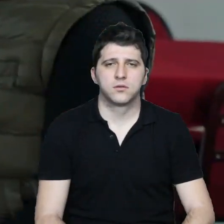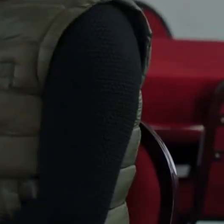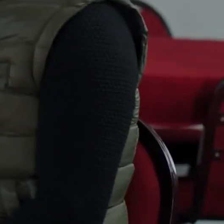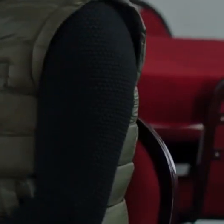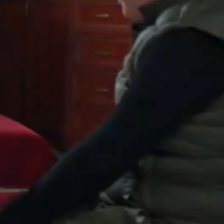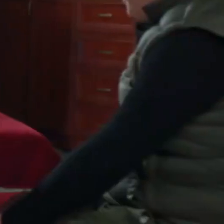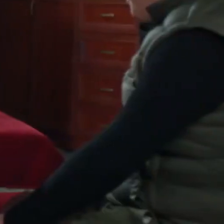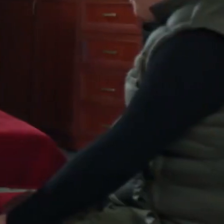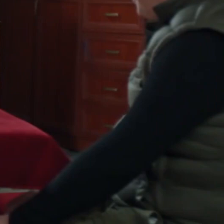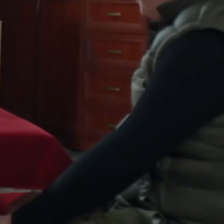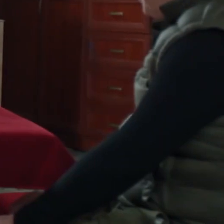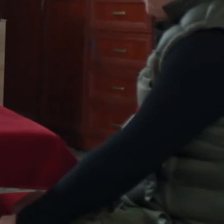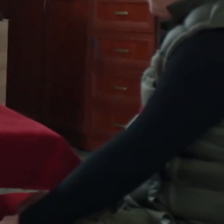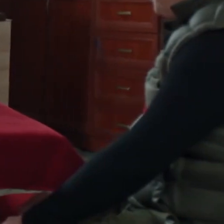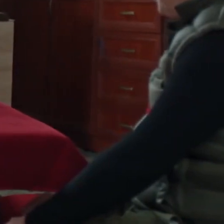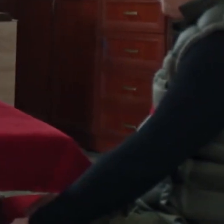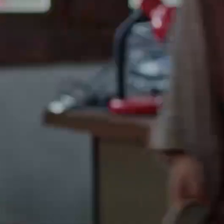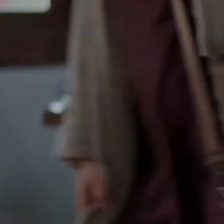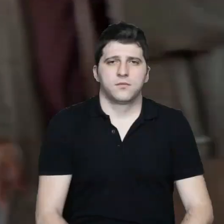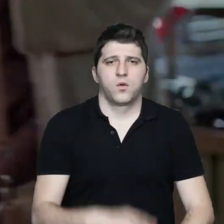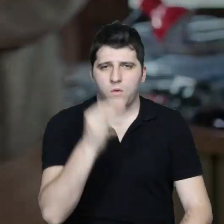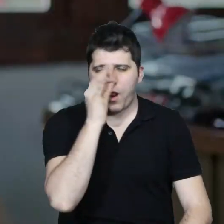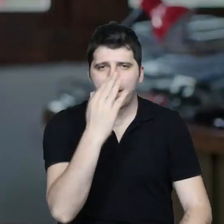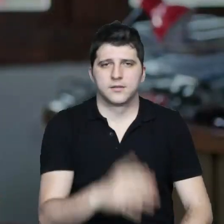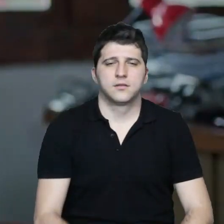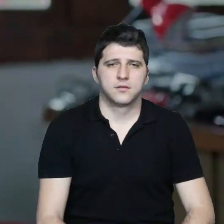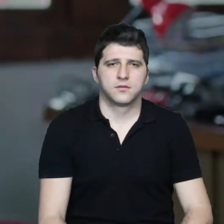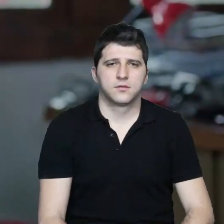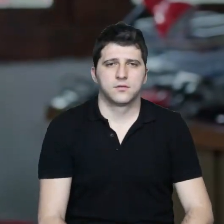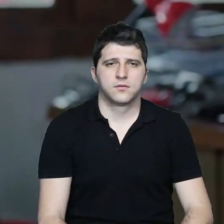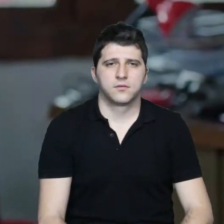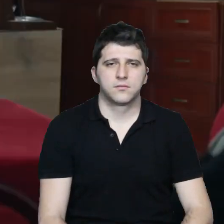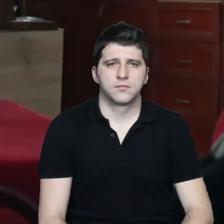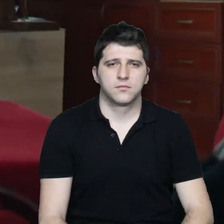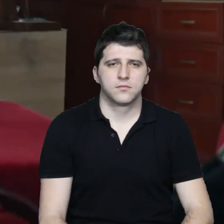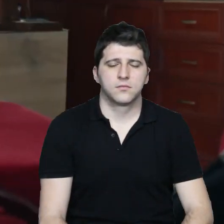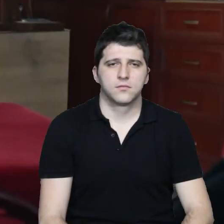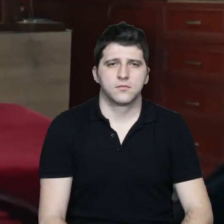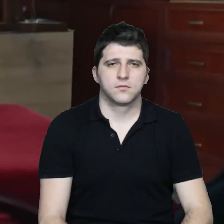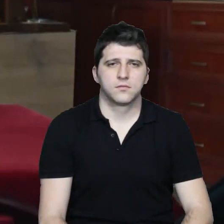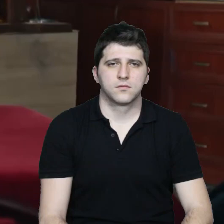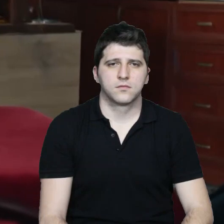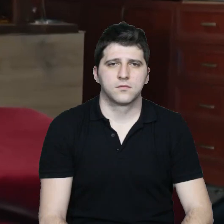Kezban. Çantasını aldı. Kolay gelsin. Alev arkasından huzursuz baktı. İbrahim önüne